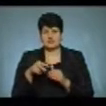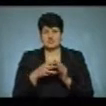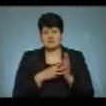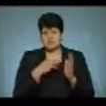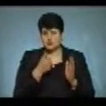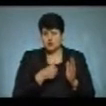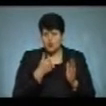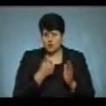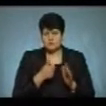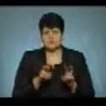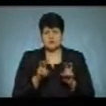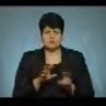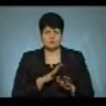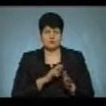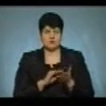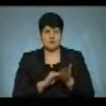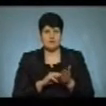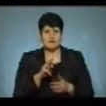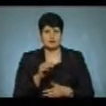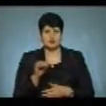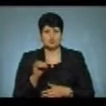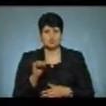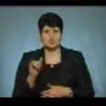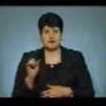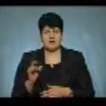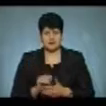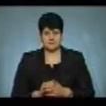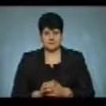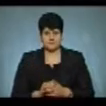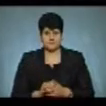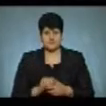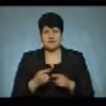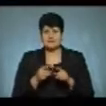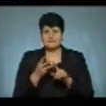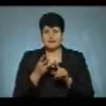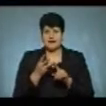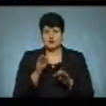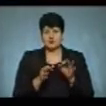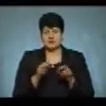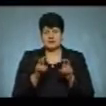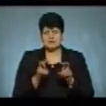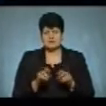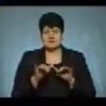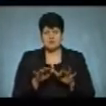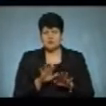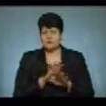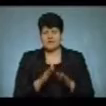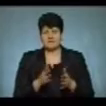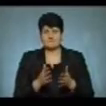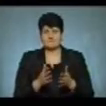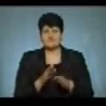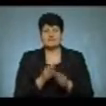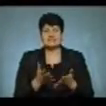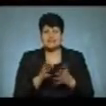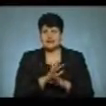На засіданні перебувала наша кореспондентка Марта Журавель. Це третє судове засідання у справі про визнання нечинним рішення